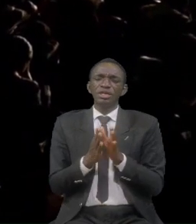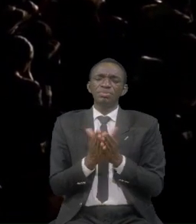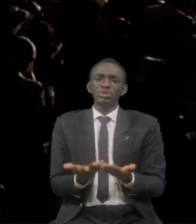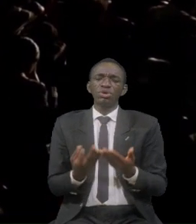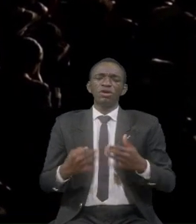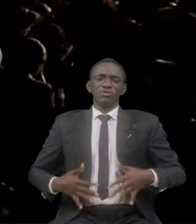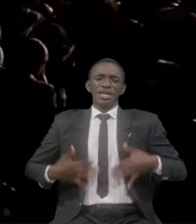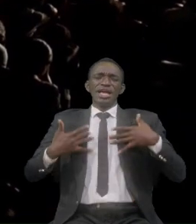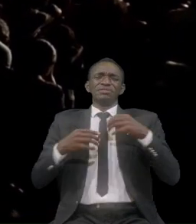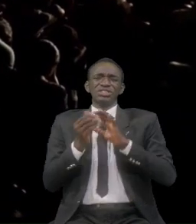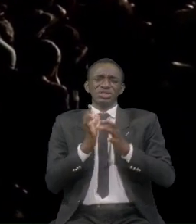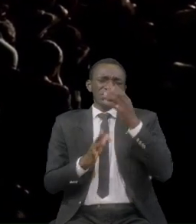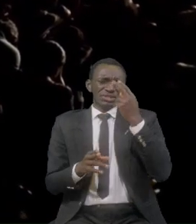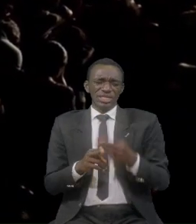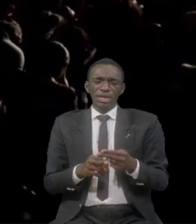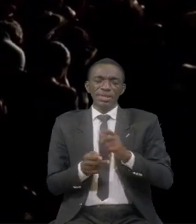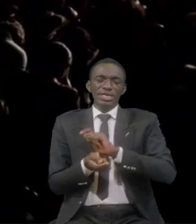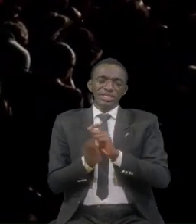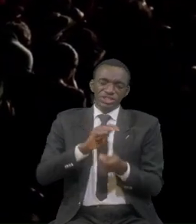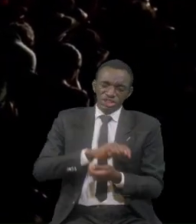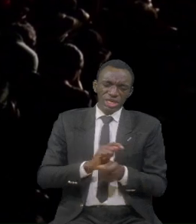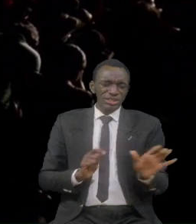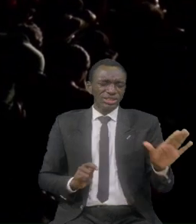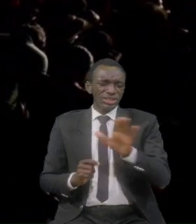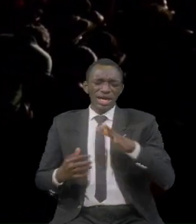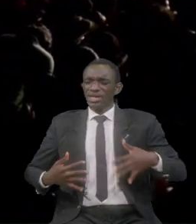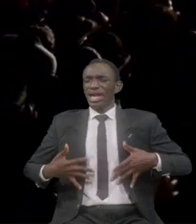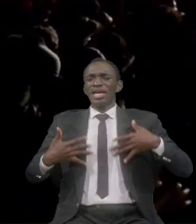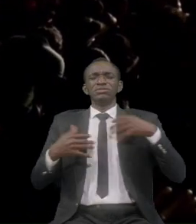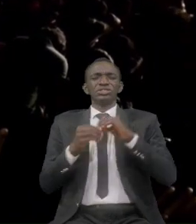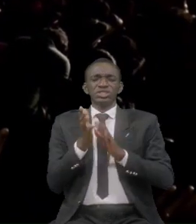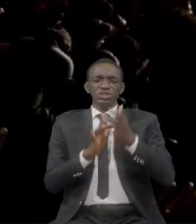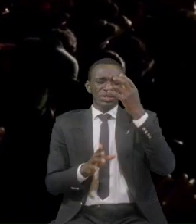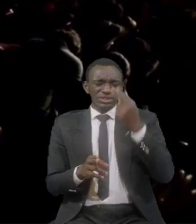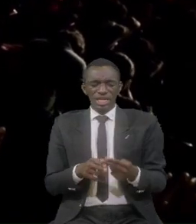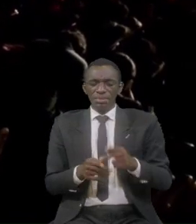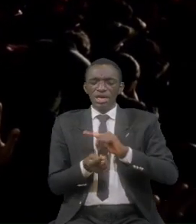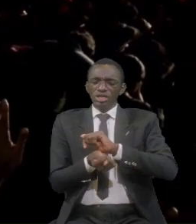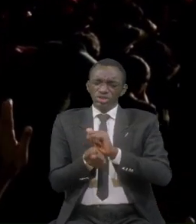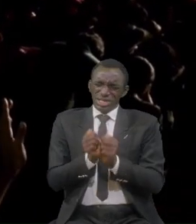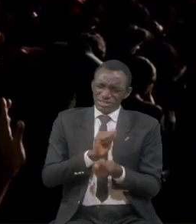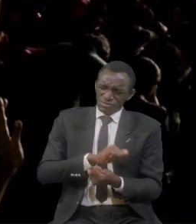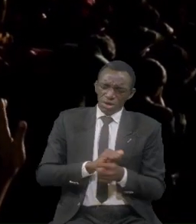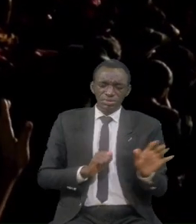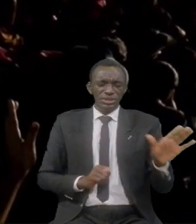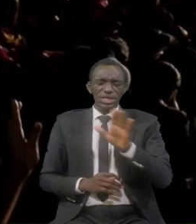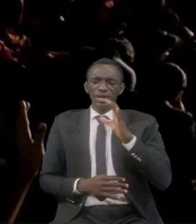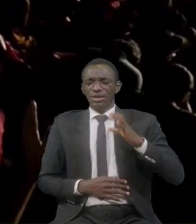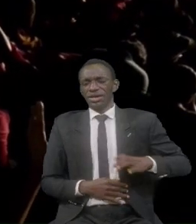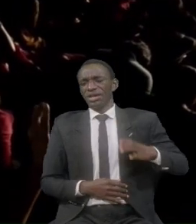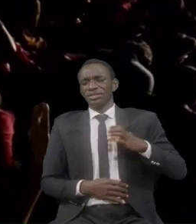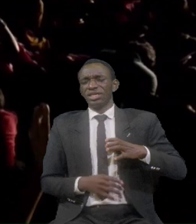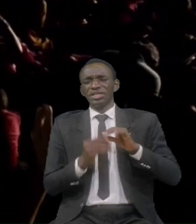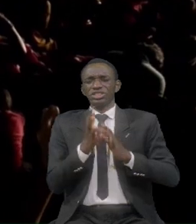their lives. Usbunin mo ang ilang inabuhi. Transform their character. Pag-uha ang ilang batasan. And grant them the